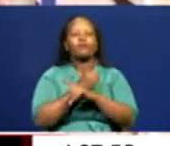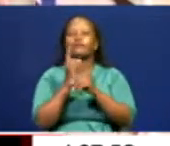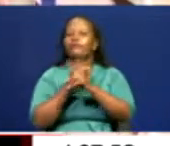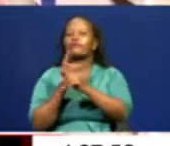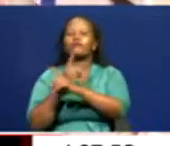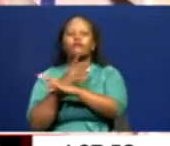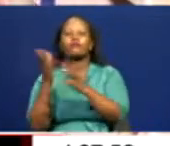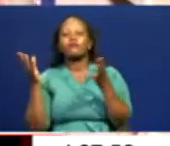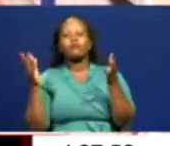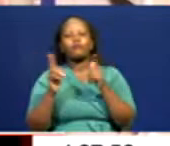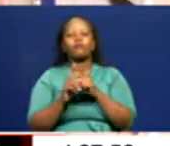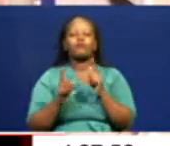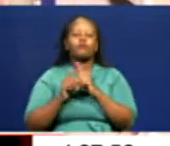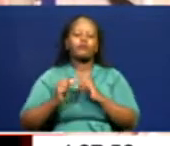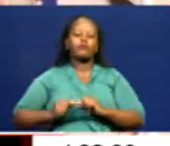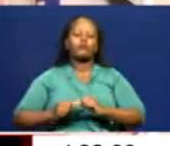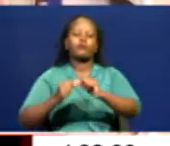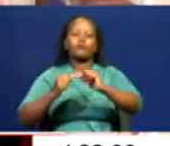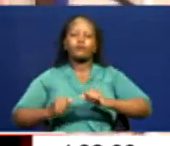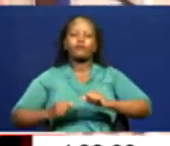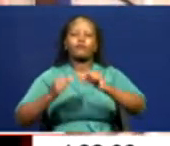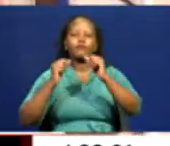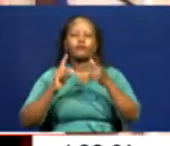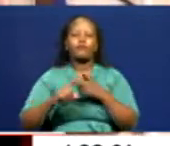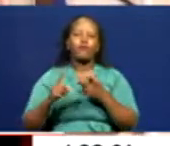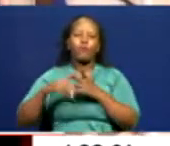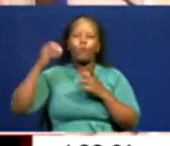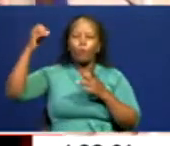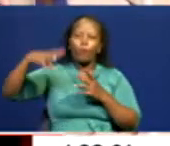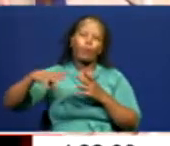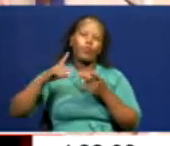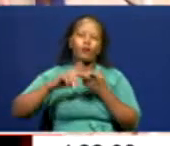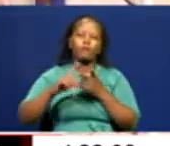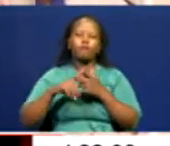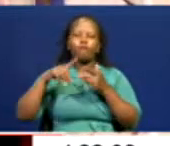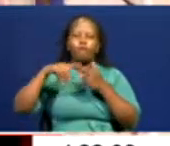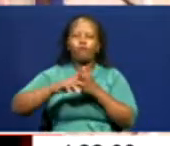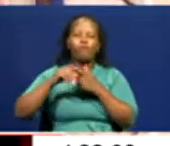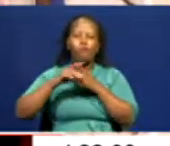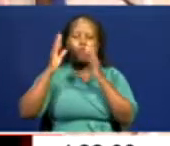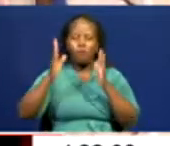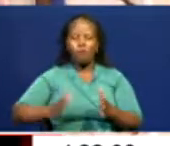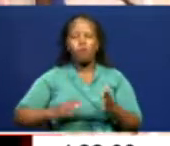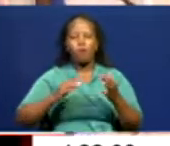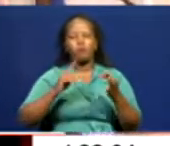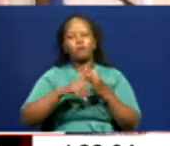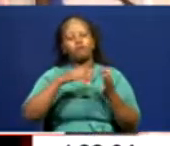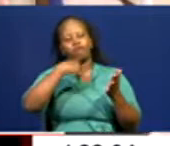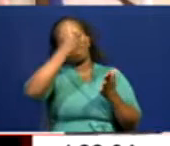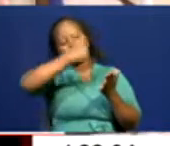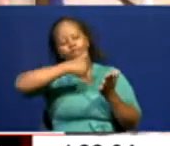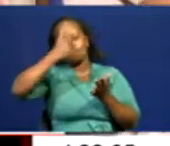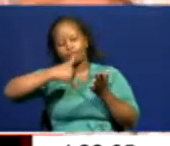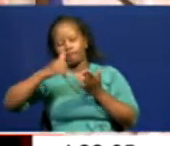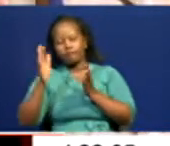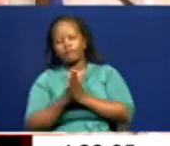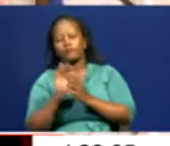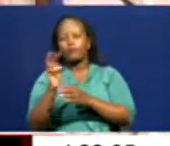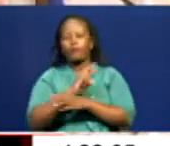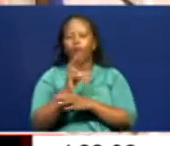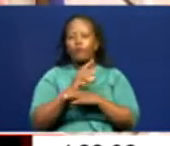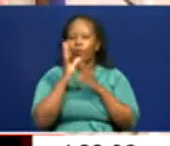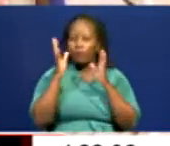mpaka carpenters, mpaka electricians, engineers, architects, quantity surveyors, hiyo group